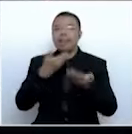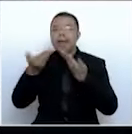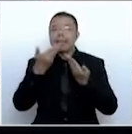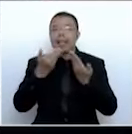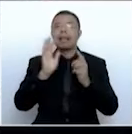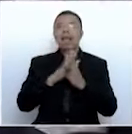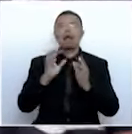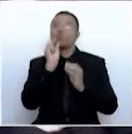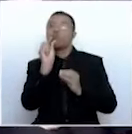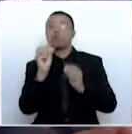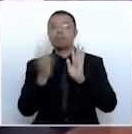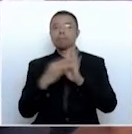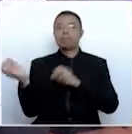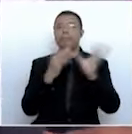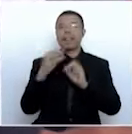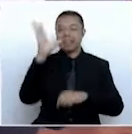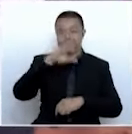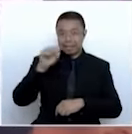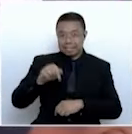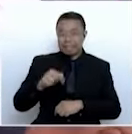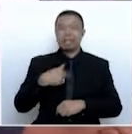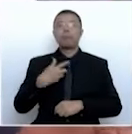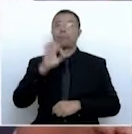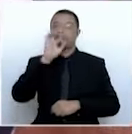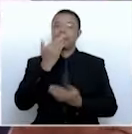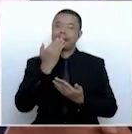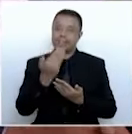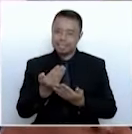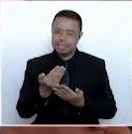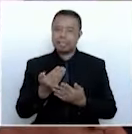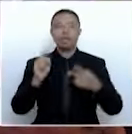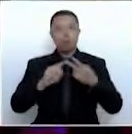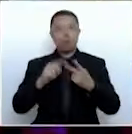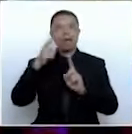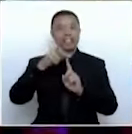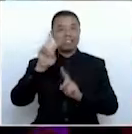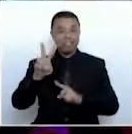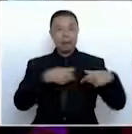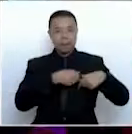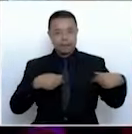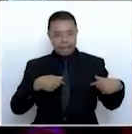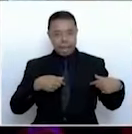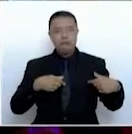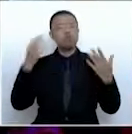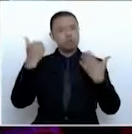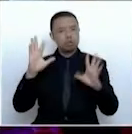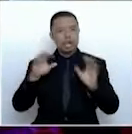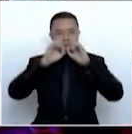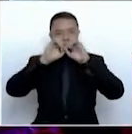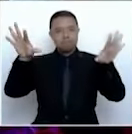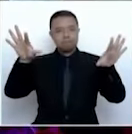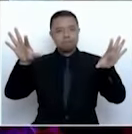dijadikan bahan debat pada malam hari ini, kami mengucapkan terima kasih juga kepada televisi penyelenggara yang telah